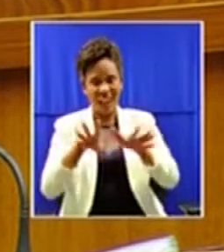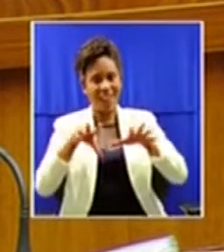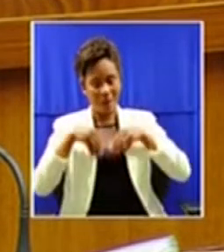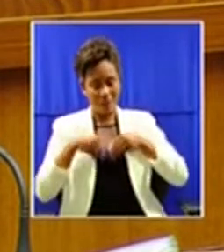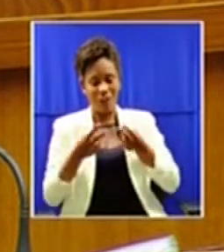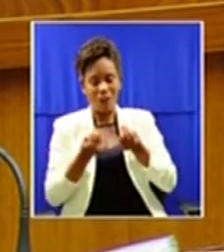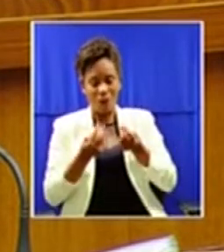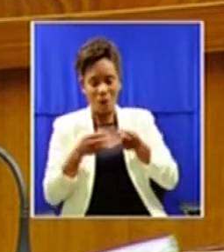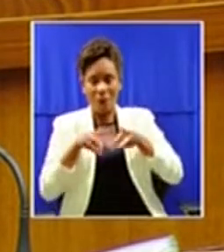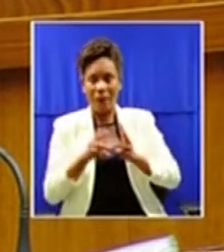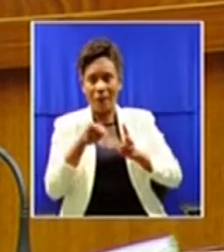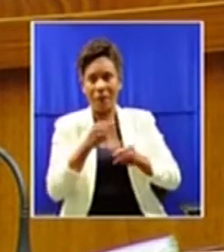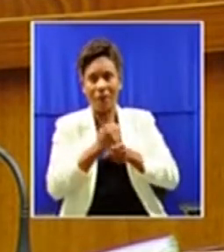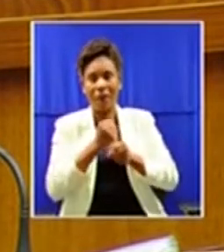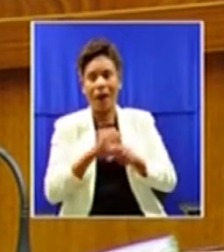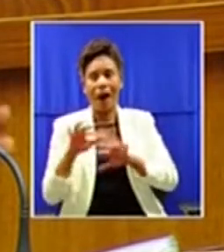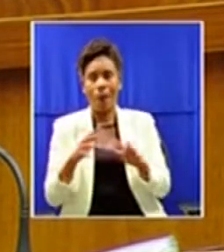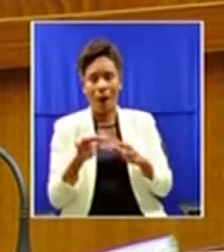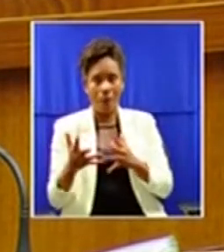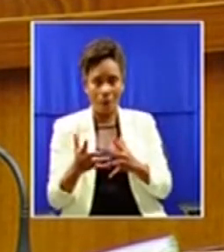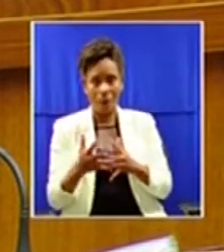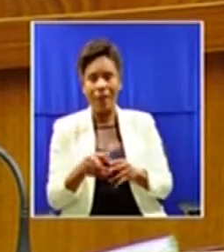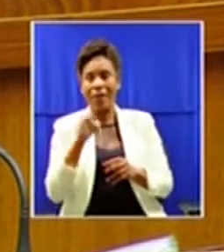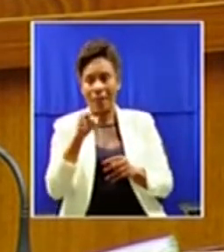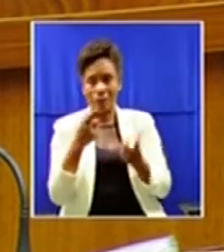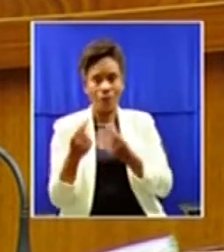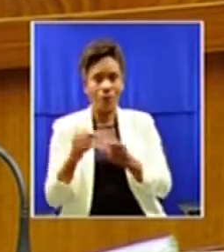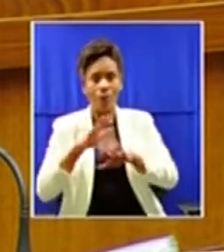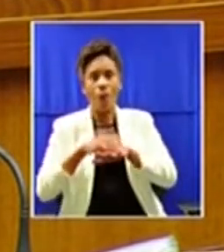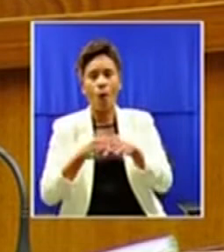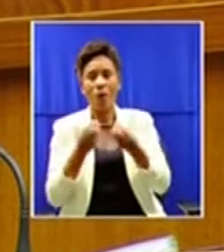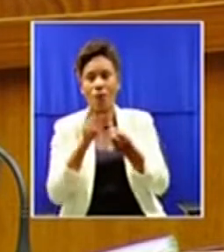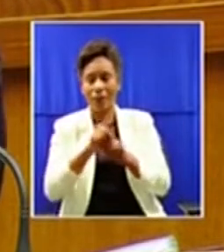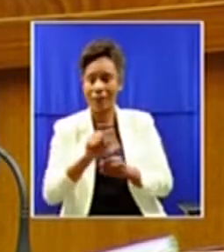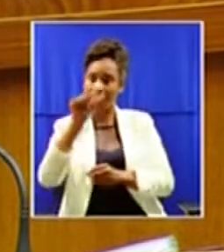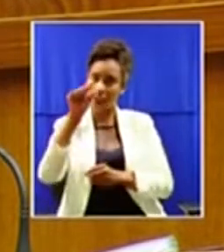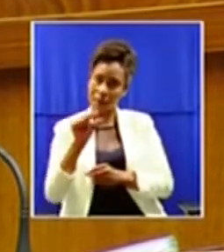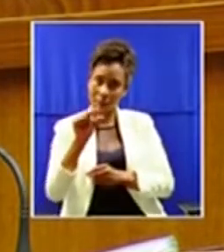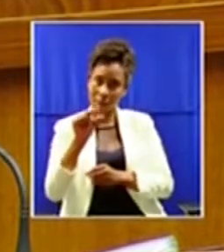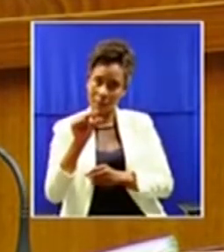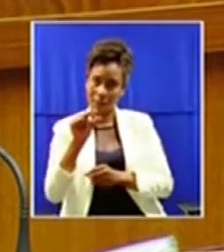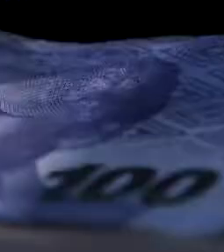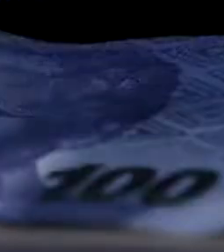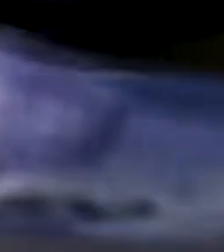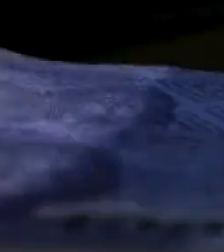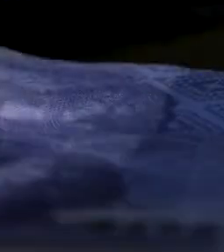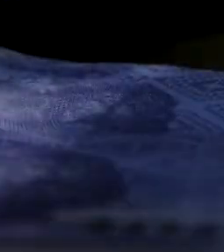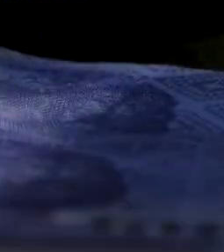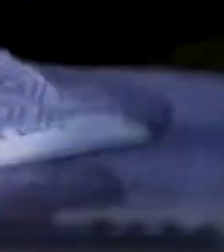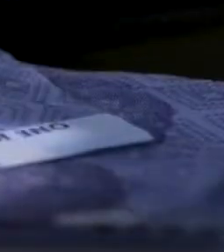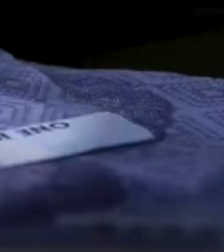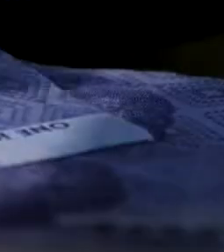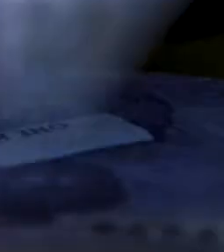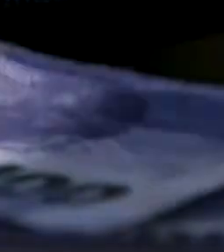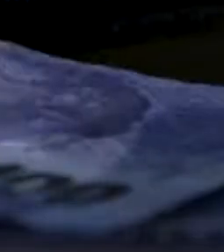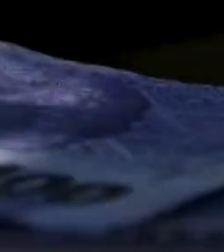reality. That we have to do more with less, and that we're in this together. Mboweni sê